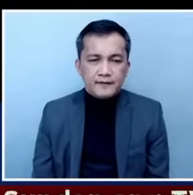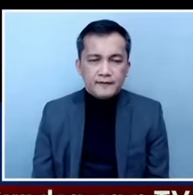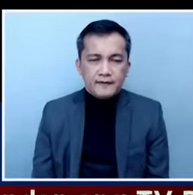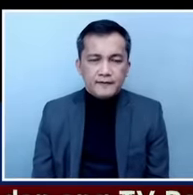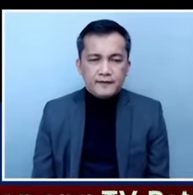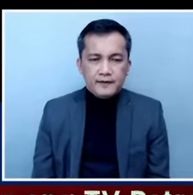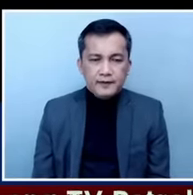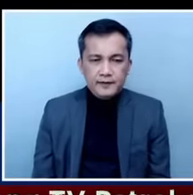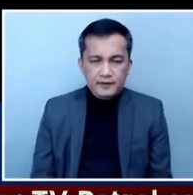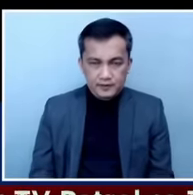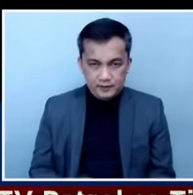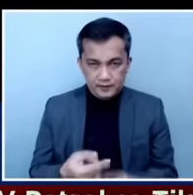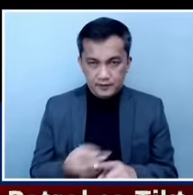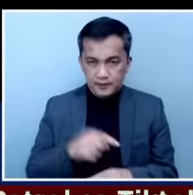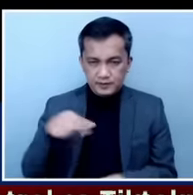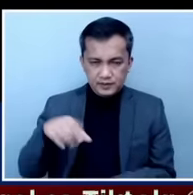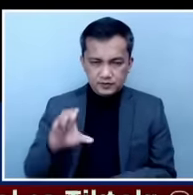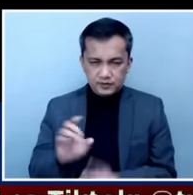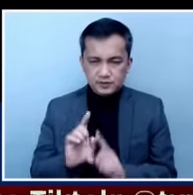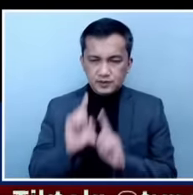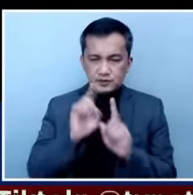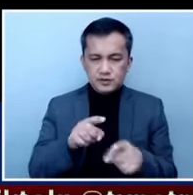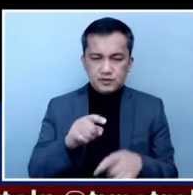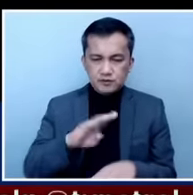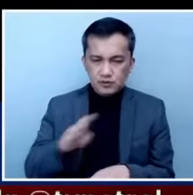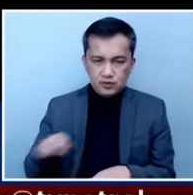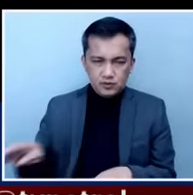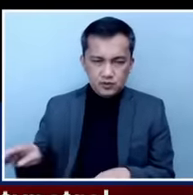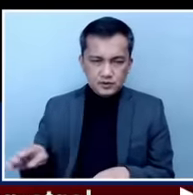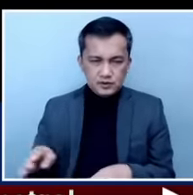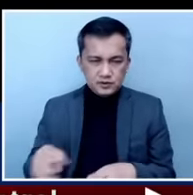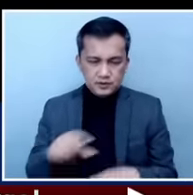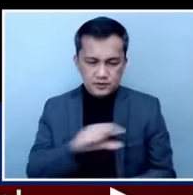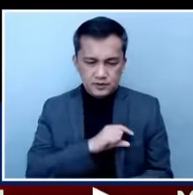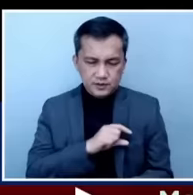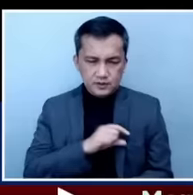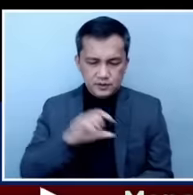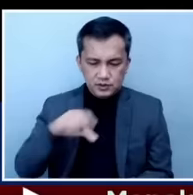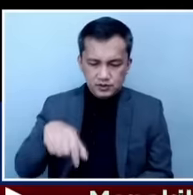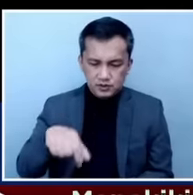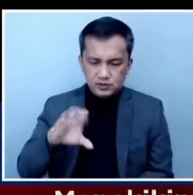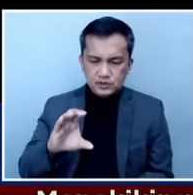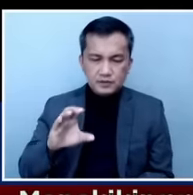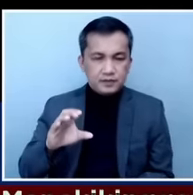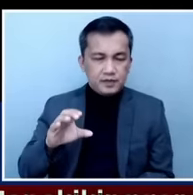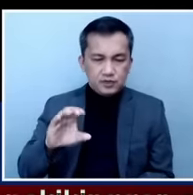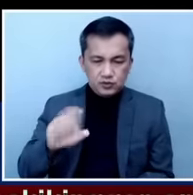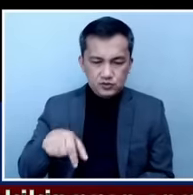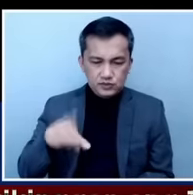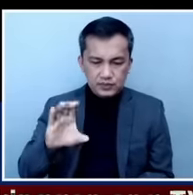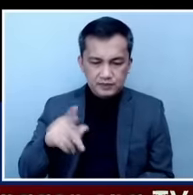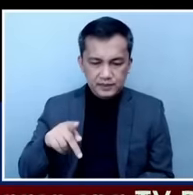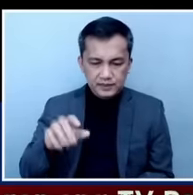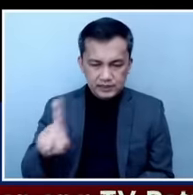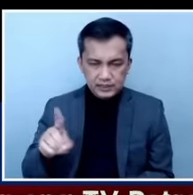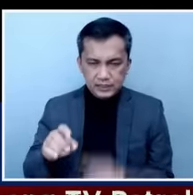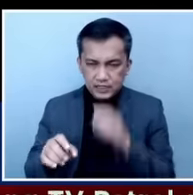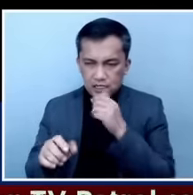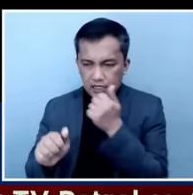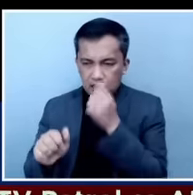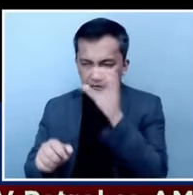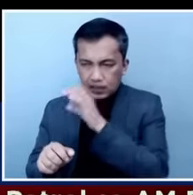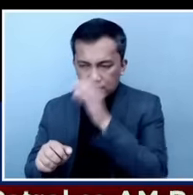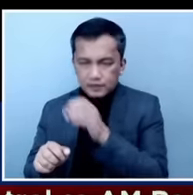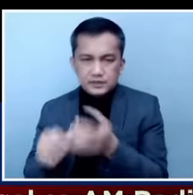Mula Quezon City, nagtungong Bohol Airport ang mga operatiba ng Quezon City Police District Station 11 para matunton ang isang